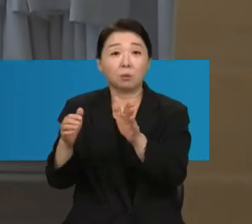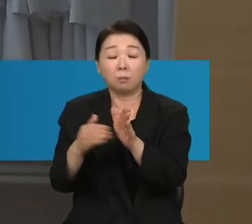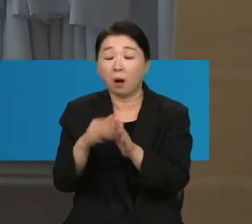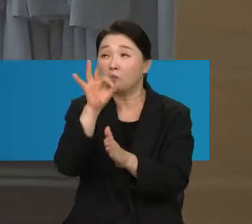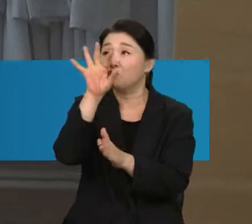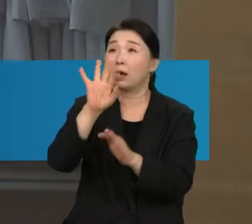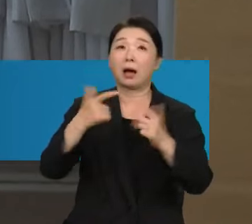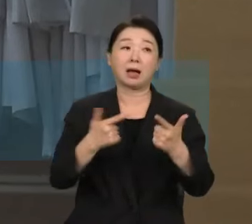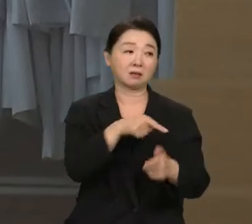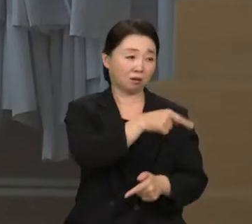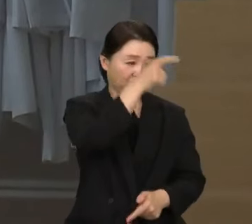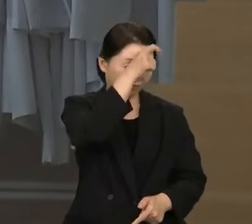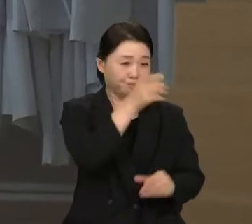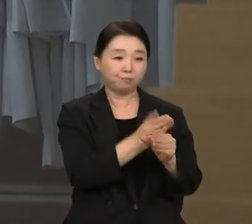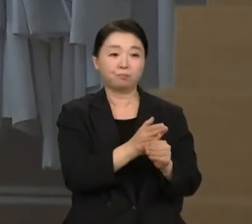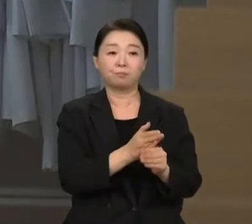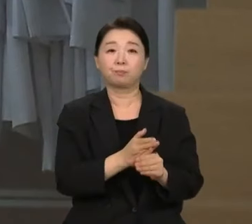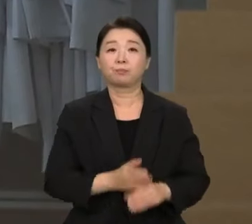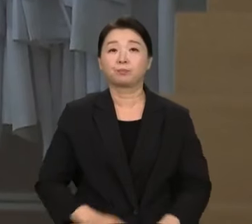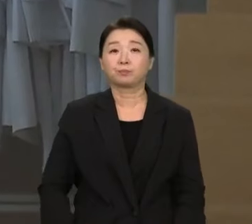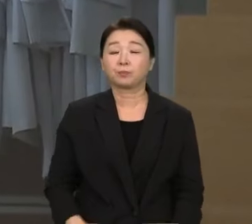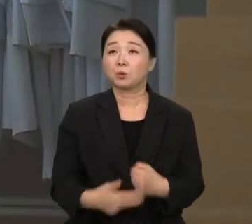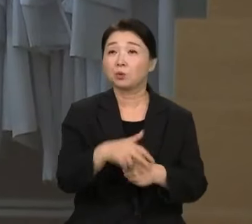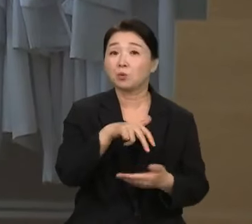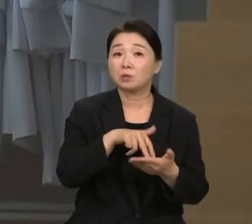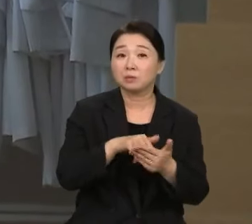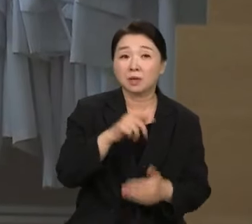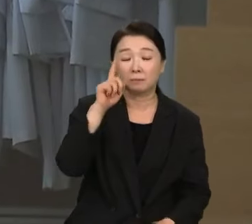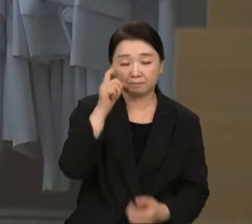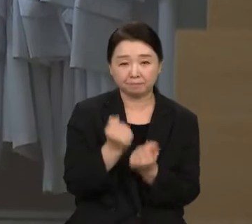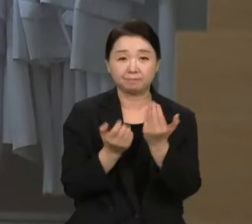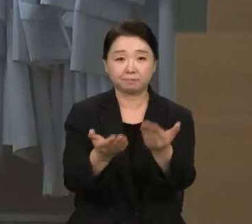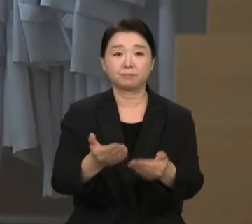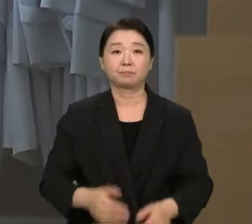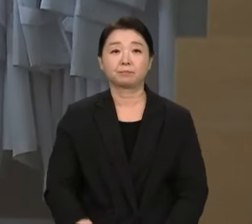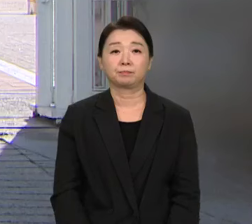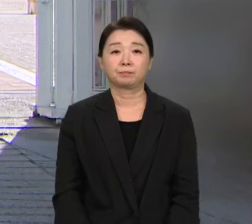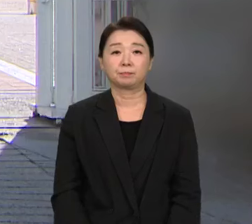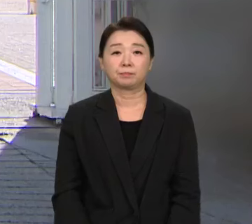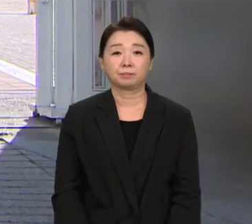아니란 주장까지 펴고 있습니다. 의료계 입장은 성화선 기자입니다.